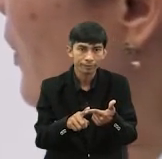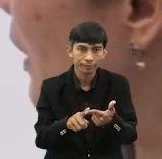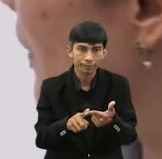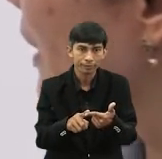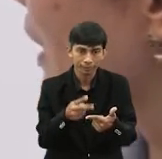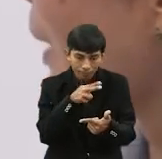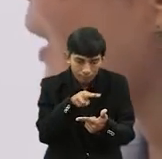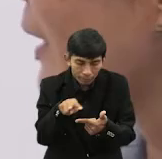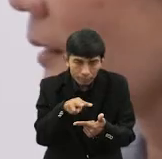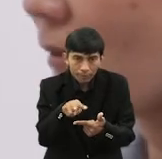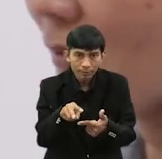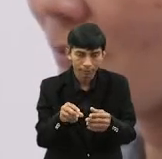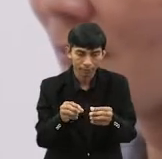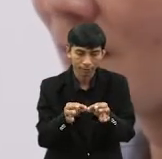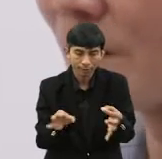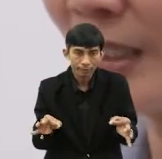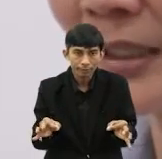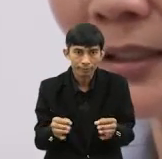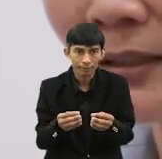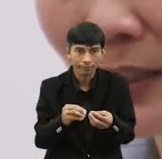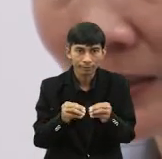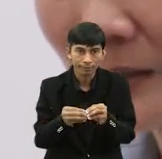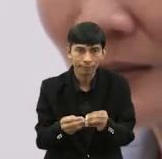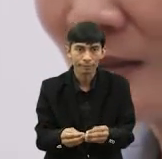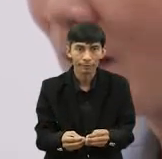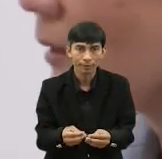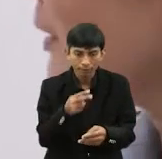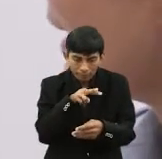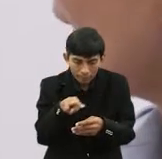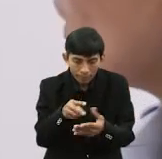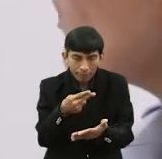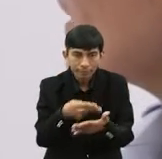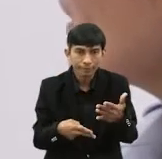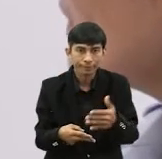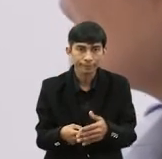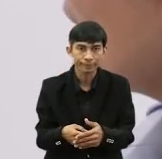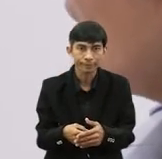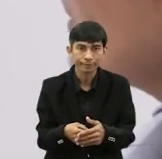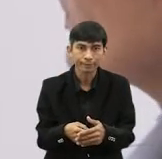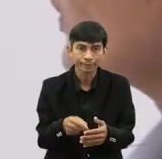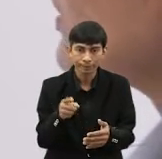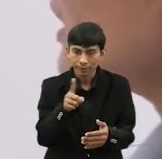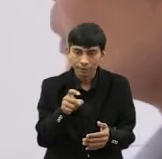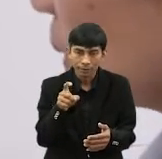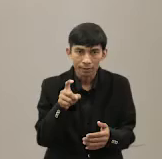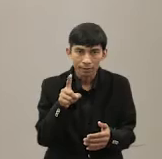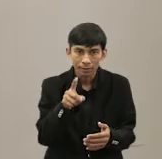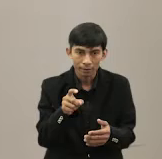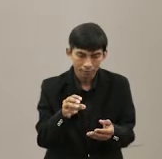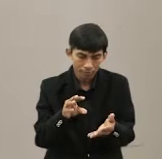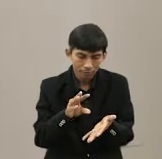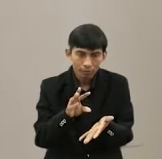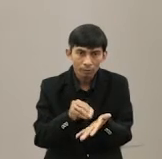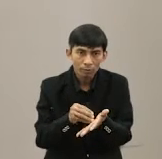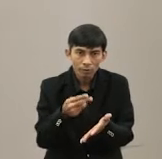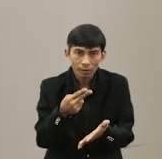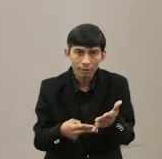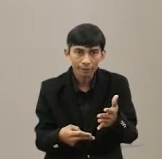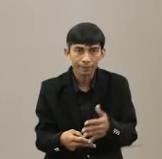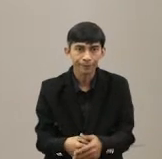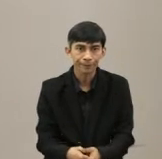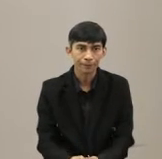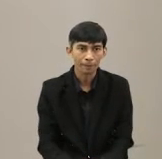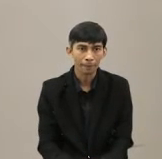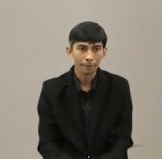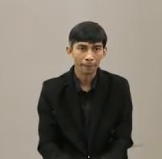cứ côn trời pin đất là bạc lệ pin đất từ lỡ ấy chà con pin đất từ mưa tha tao chấm nôn đang chi chấm nôn ấy con mơ mà là bạc lệ